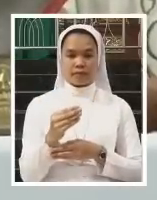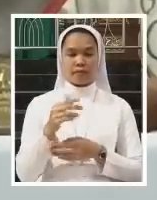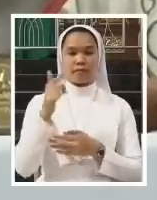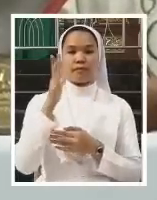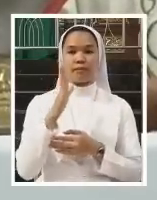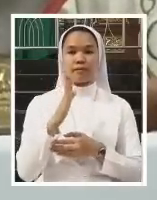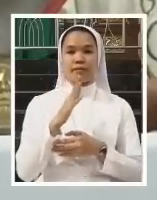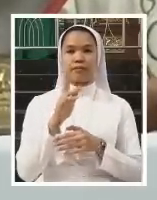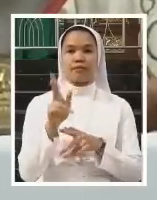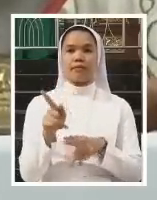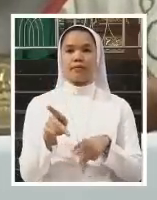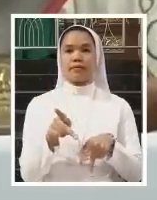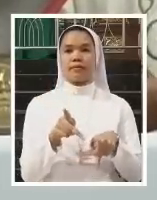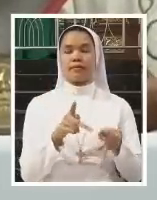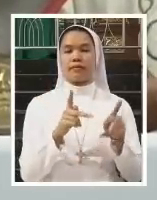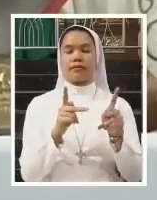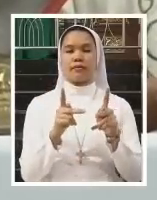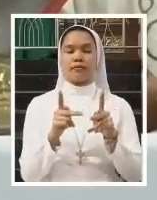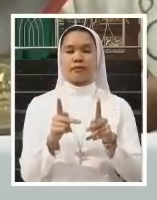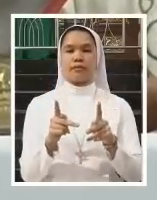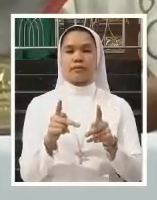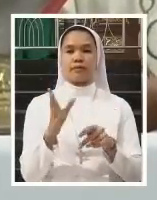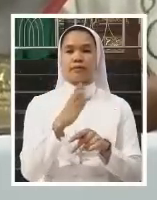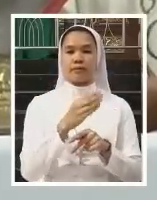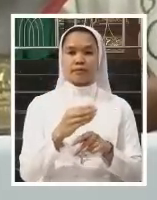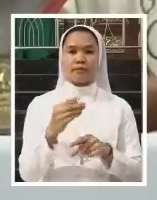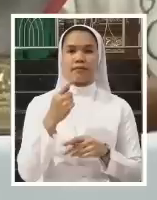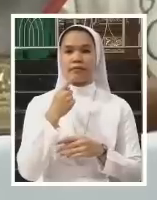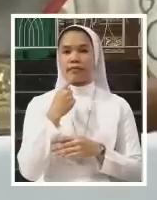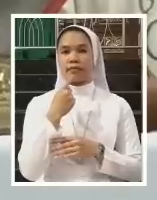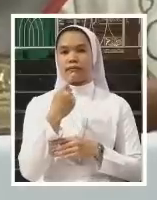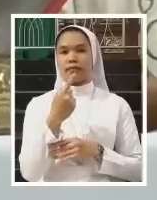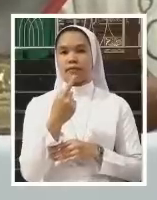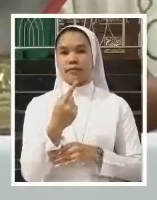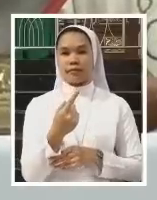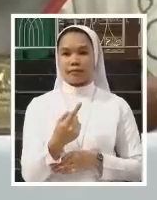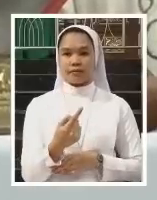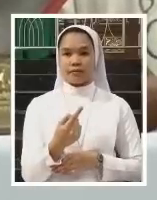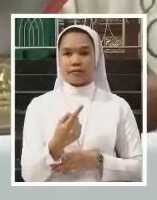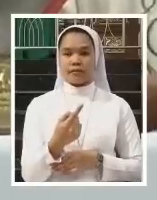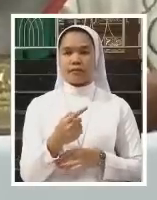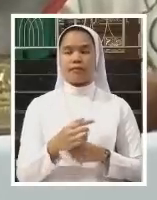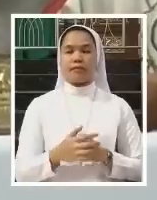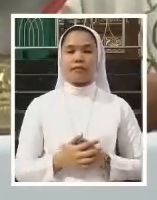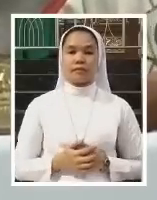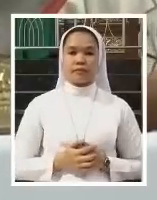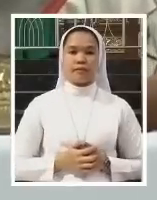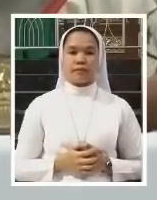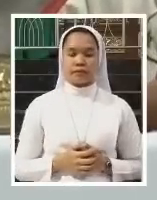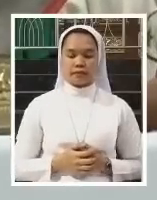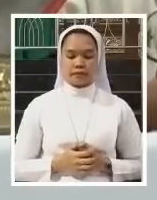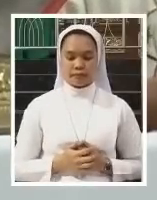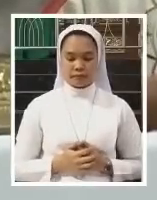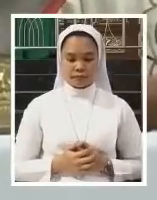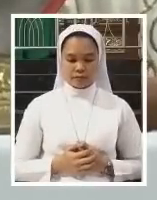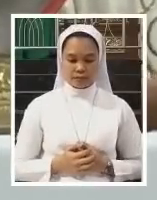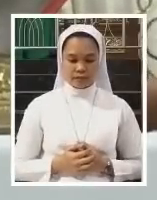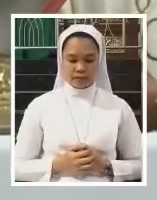na nakaugalian, nangangas kitang magsabi.